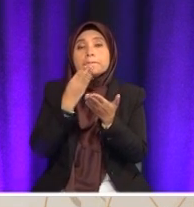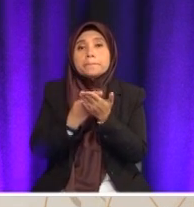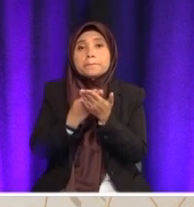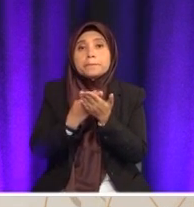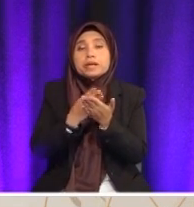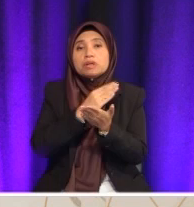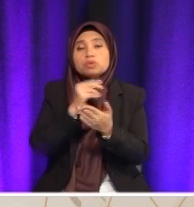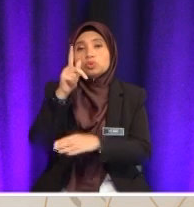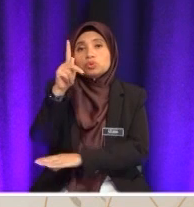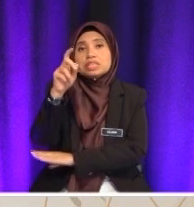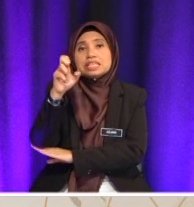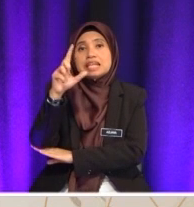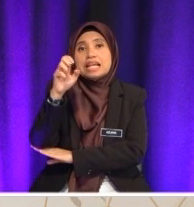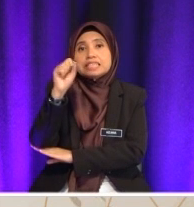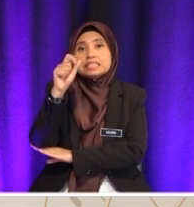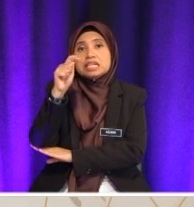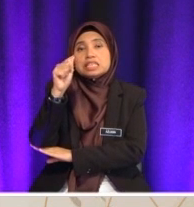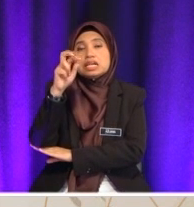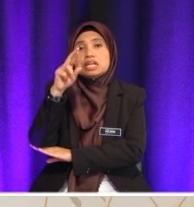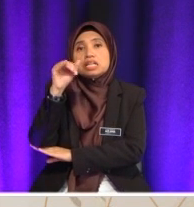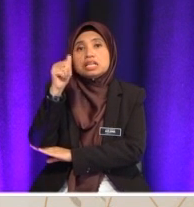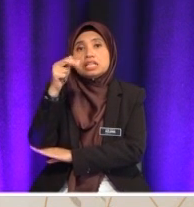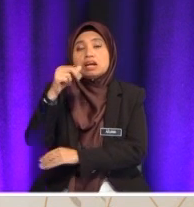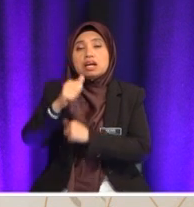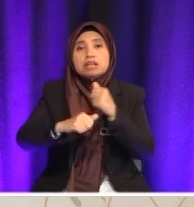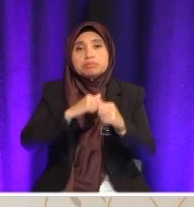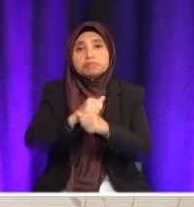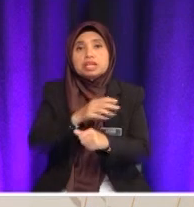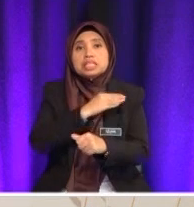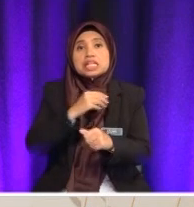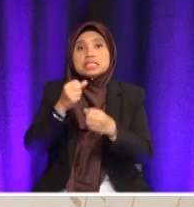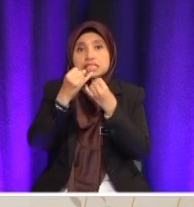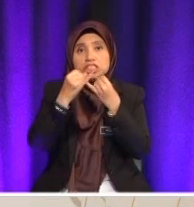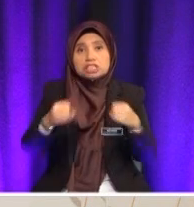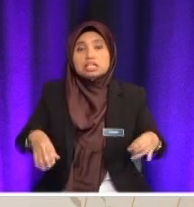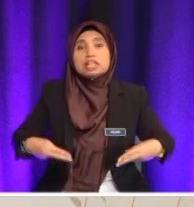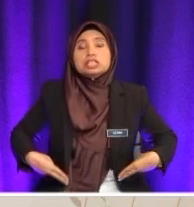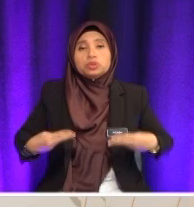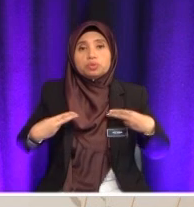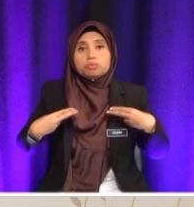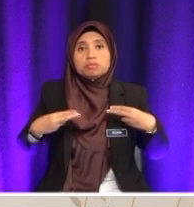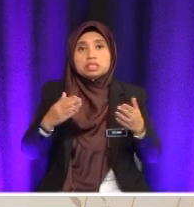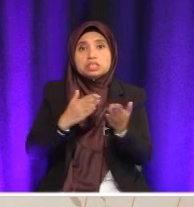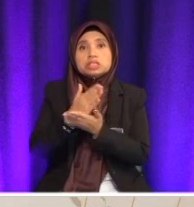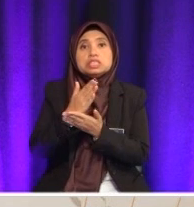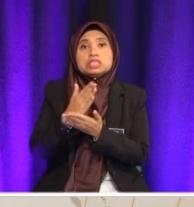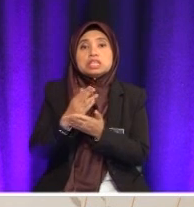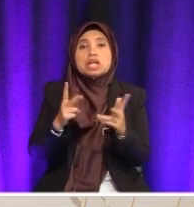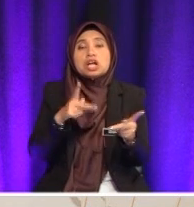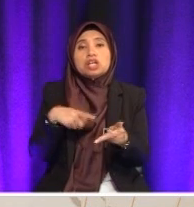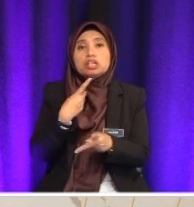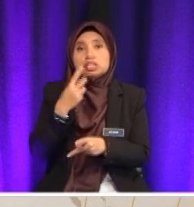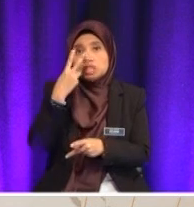kelestarian alam dan juga kesejahteraan hidup seterusnya kalau kita lihat di sini ini adalah